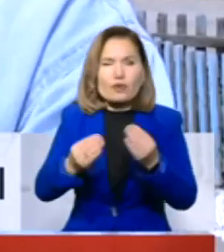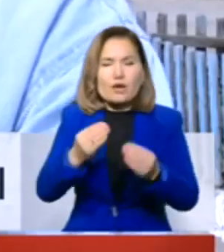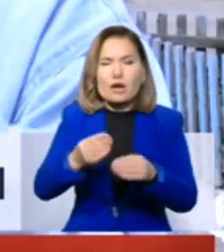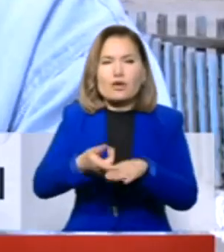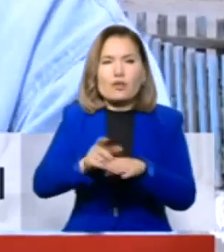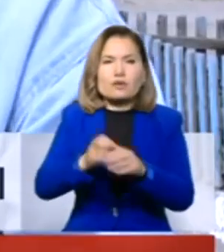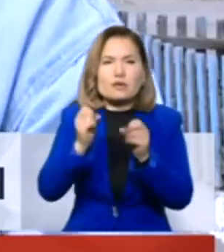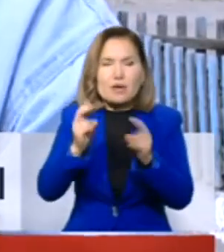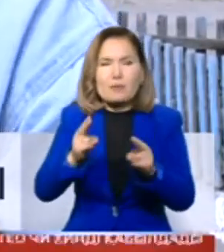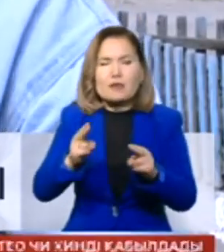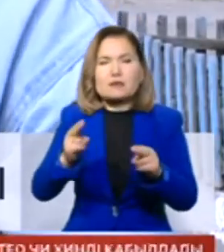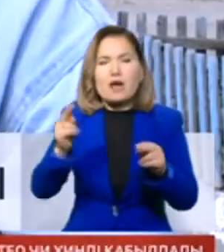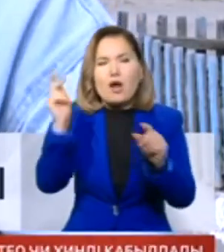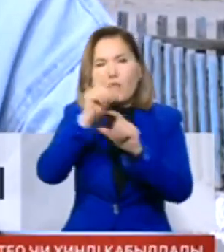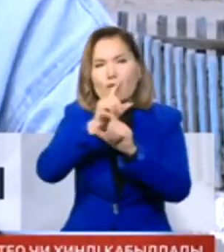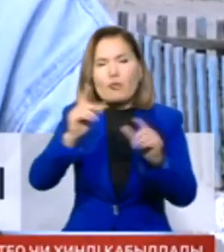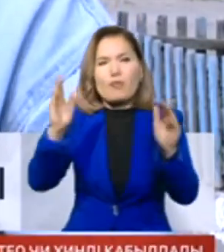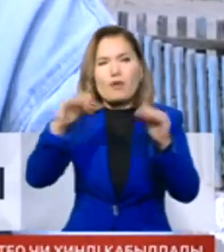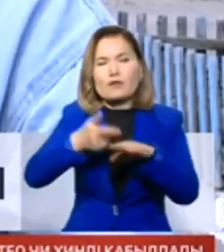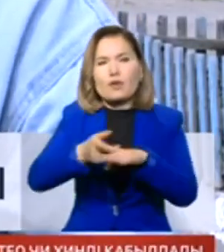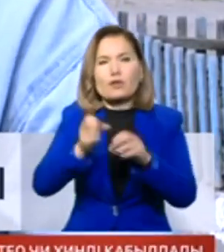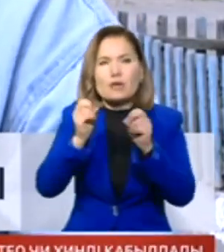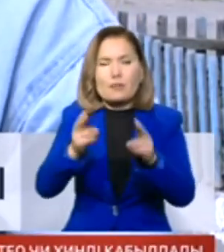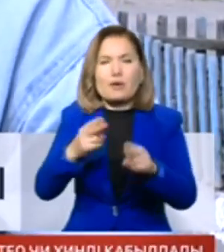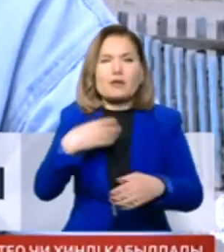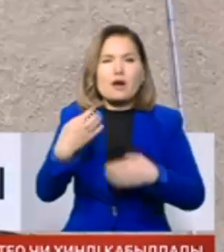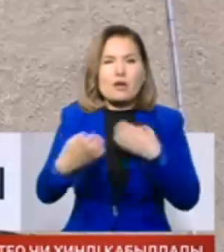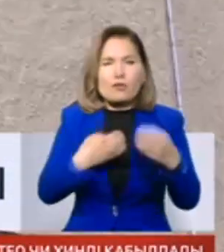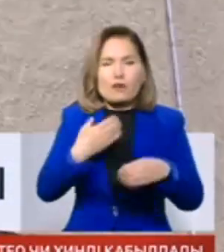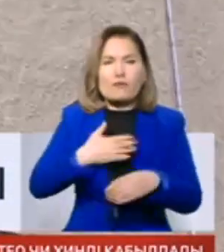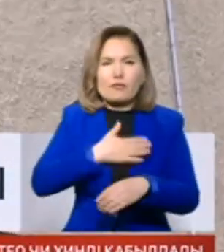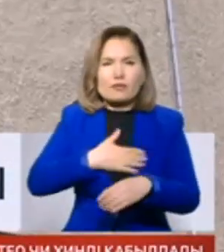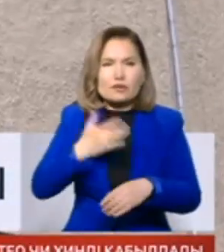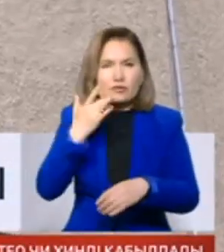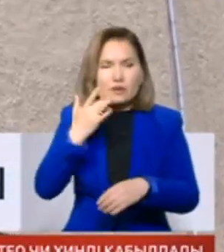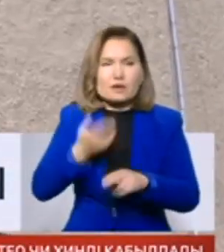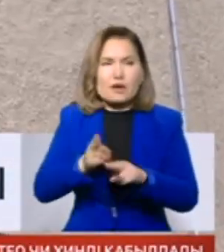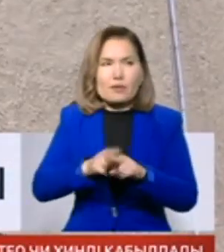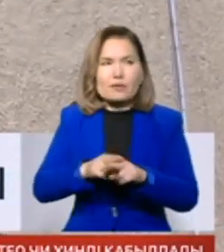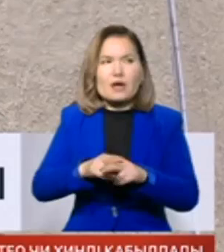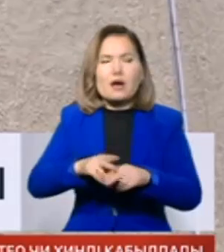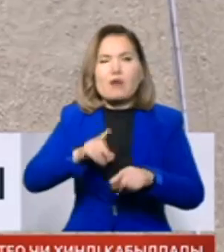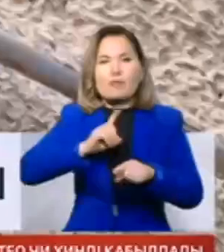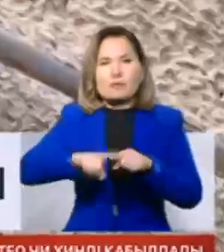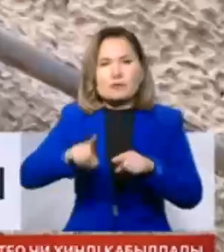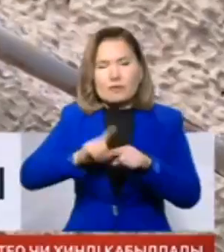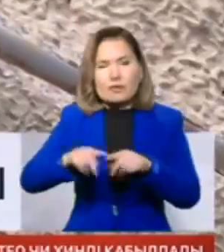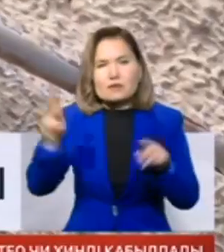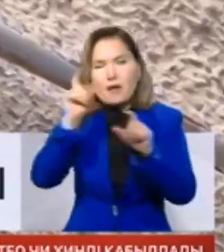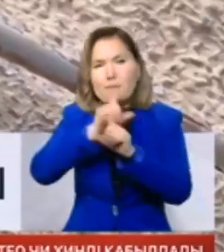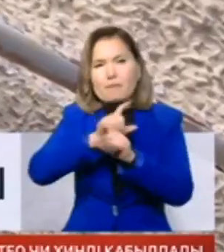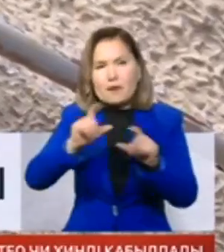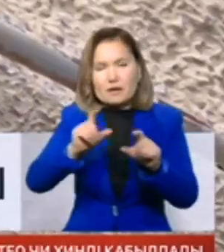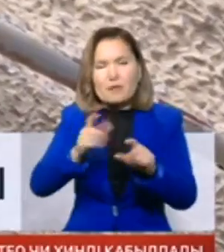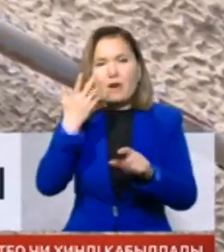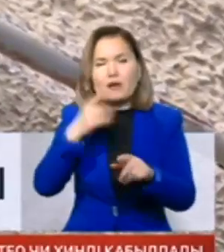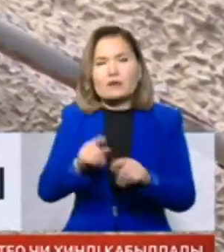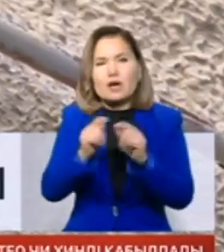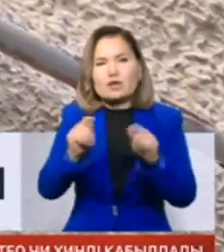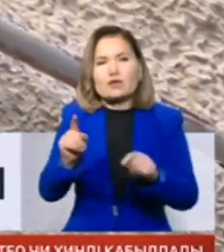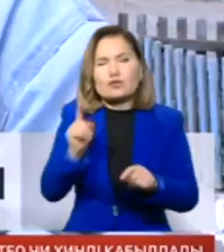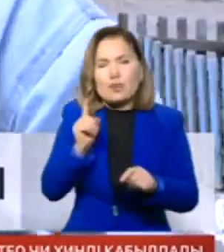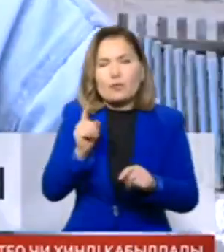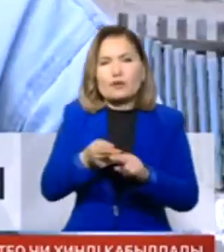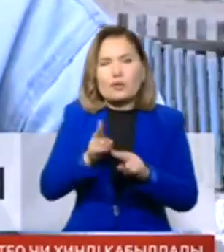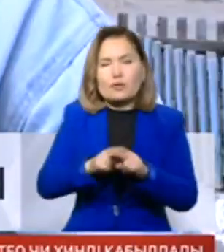анау қабырғаның арасынан құлап түсіп атады. Сол кезде қорқыныш пайда болады. Ай, мына мектебіміз тезірек салынса екен, тезірек бітсе екен, сол